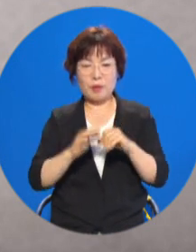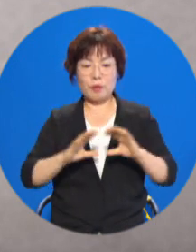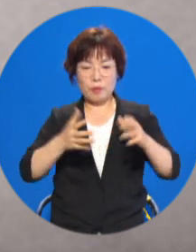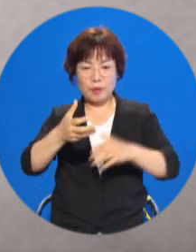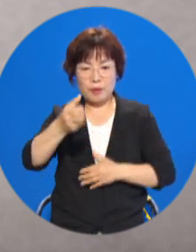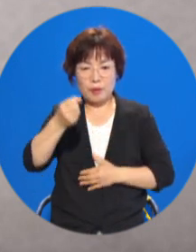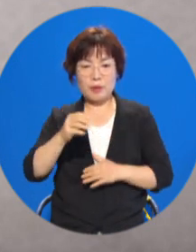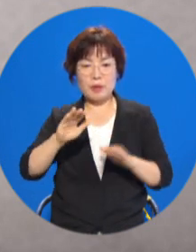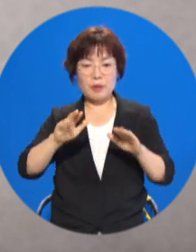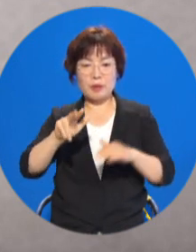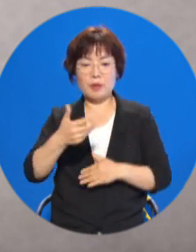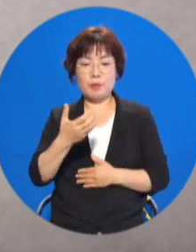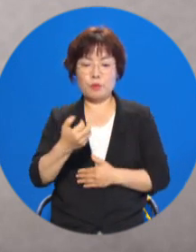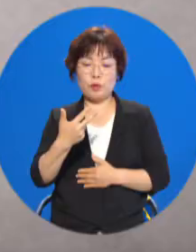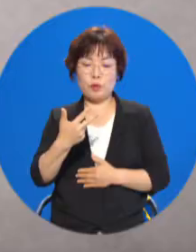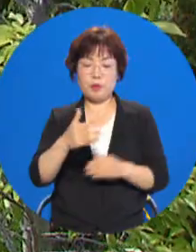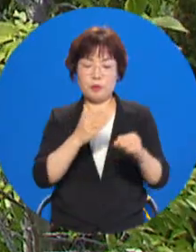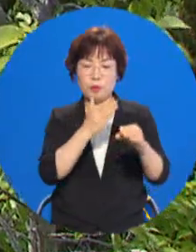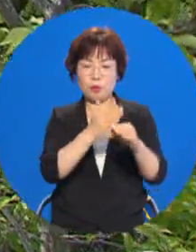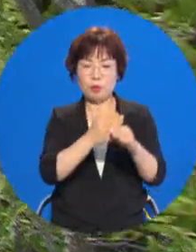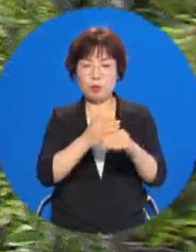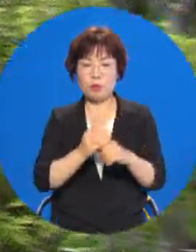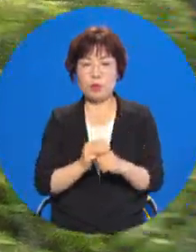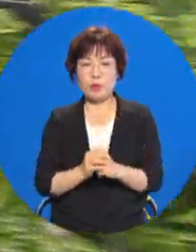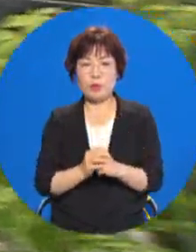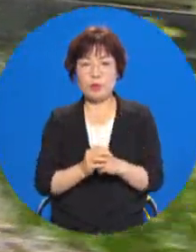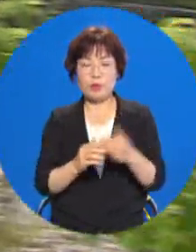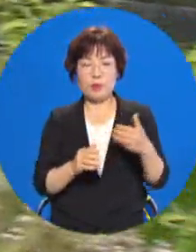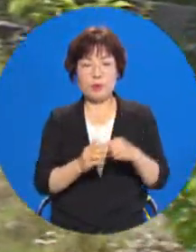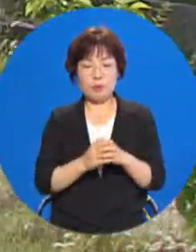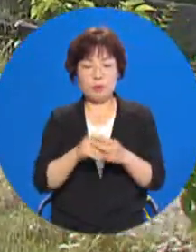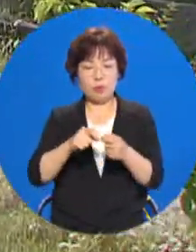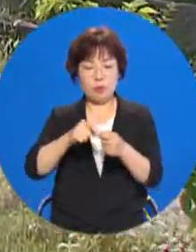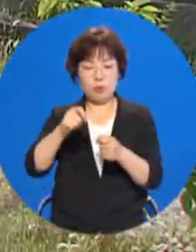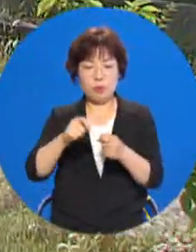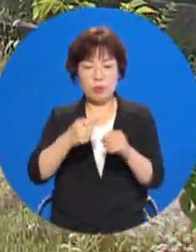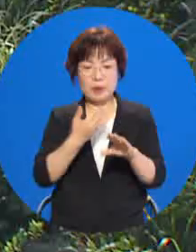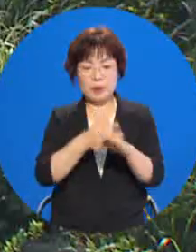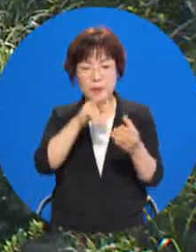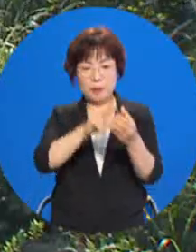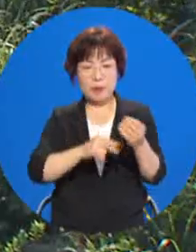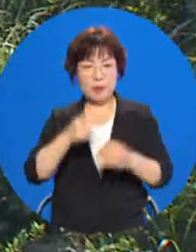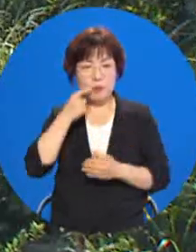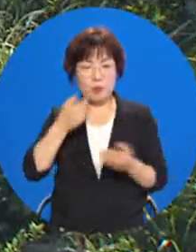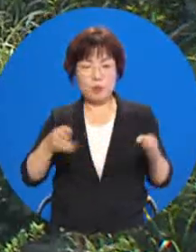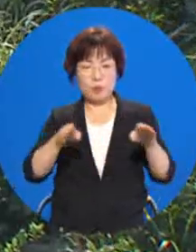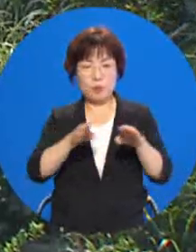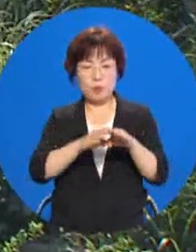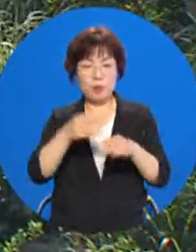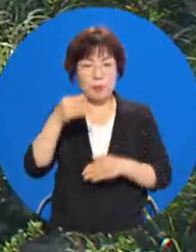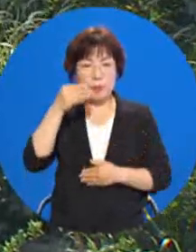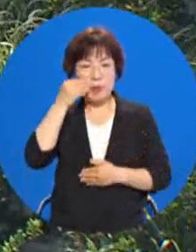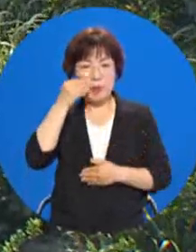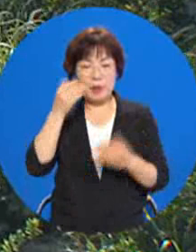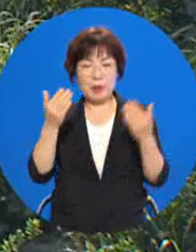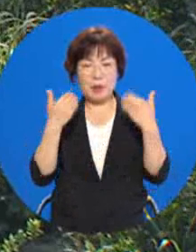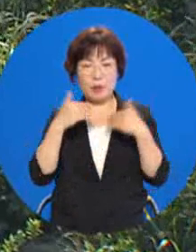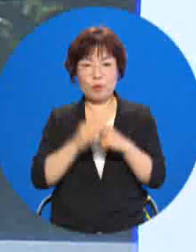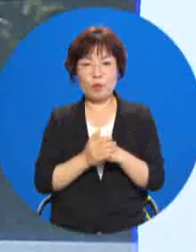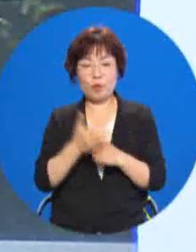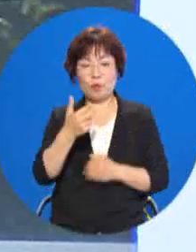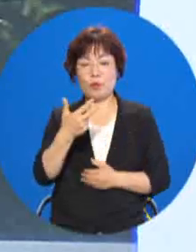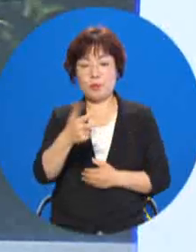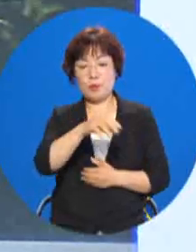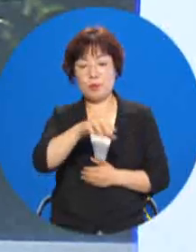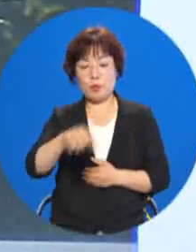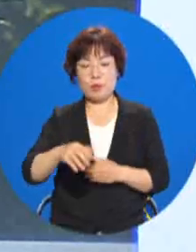공립학교는 797곳. 이 가운데 수년째 다른 시설로 활용되지 못한 채 방치된 학교는